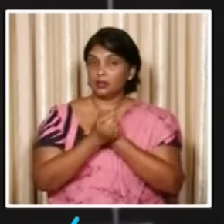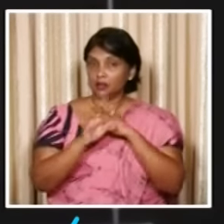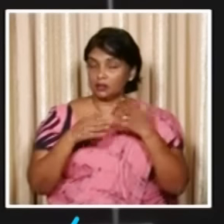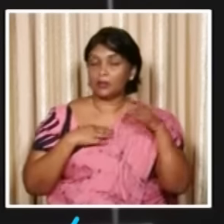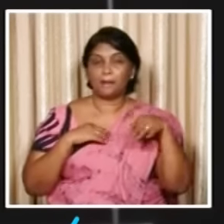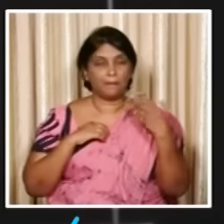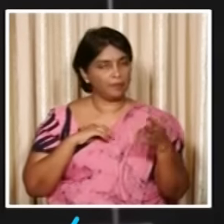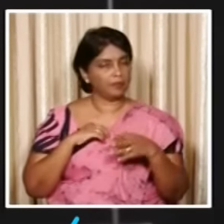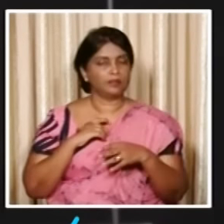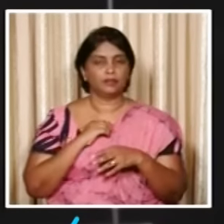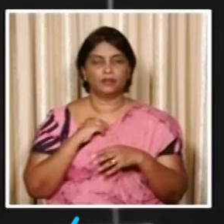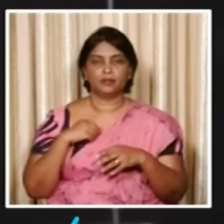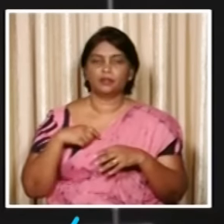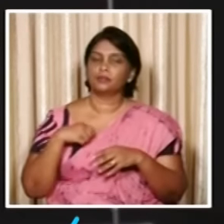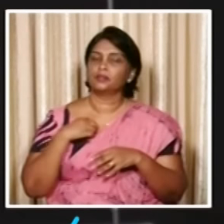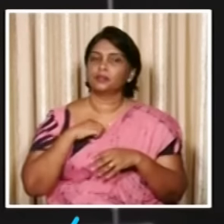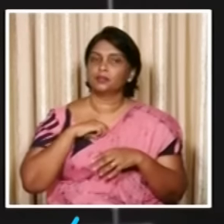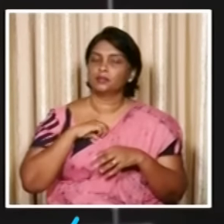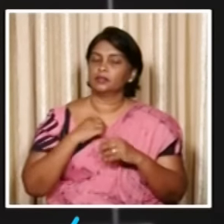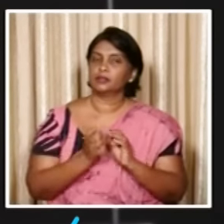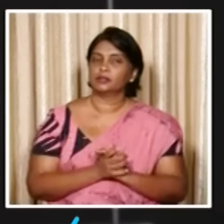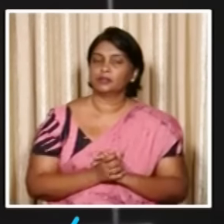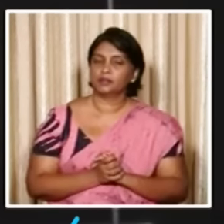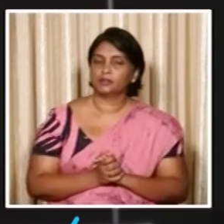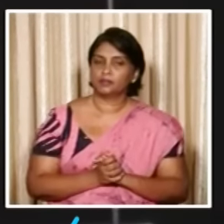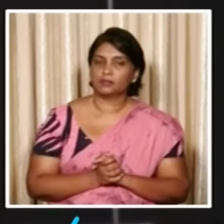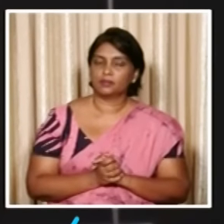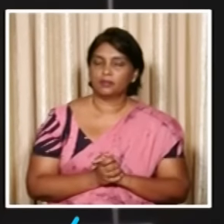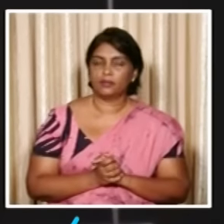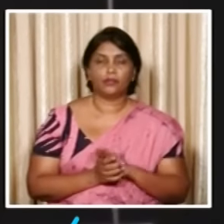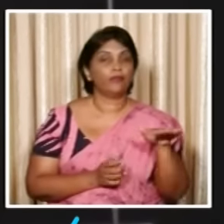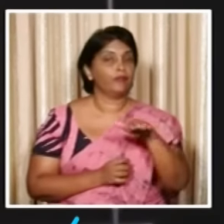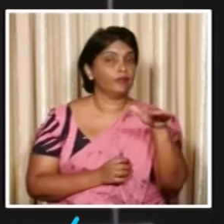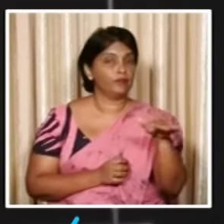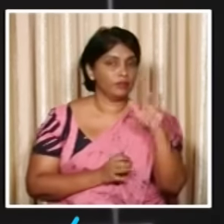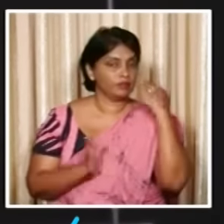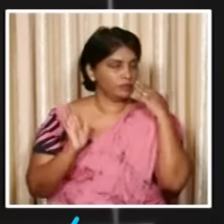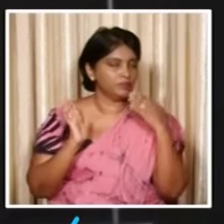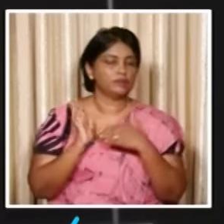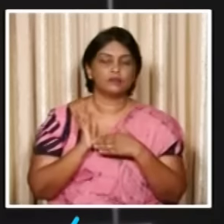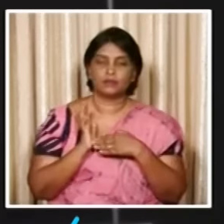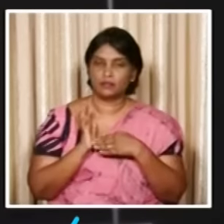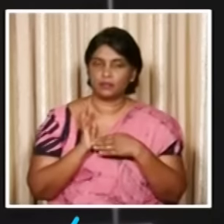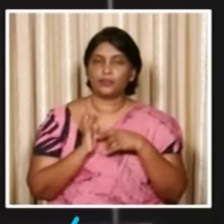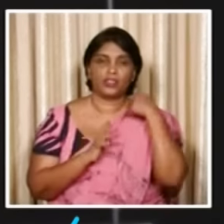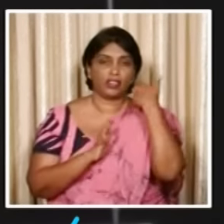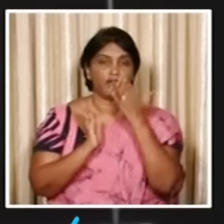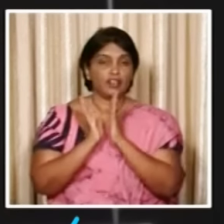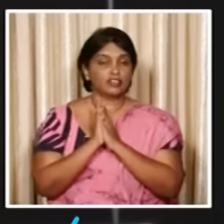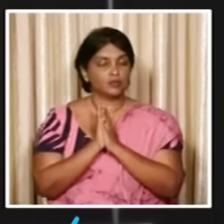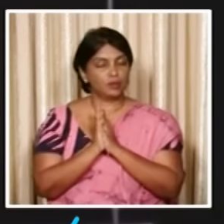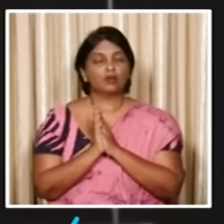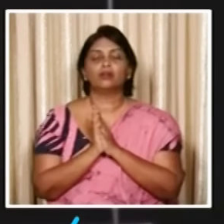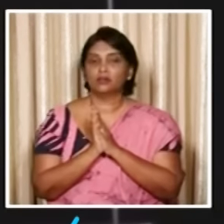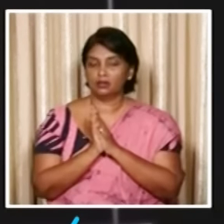பெயரில் உள்ள சிங்கள முகநூல் பக்கத்தில் இந்த விடுதலை தீர்ப்பை வழங்கிய நீதியரசர் பெயரை குறிப்பிட்டு விரைவில் அவர் குருந்தூர் மலை விவகாரத்தில்